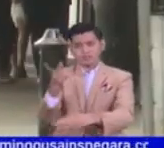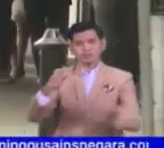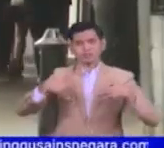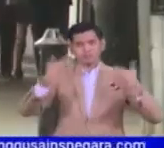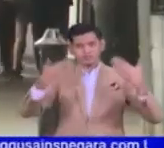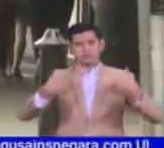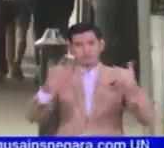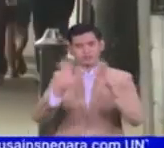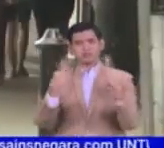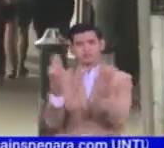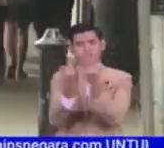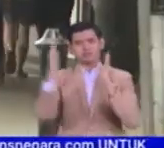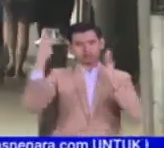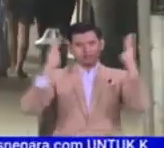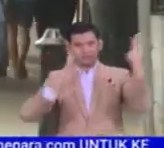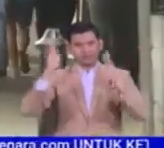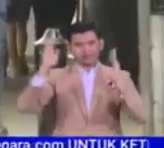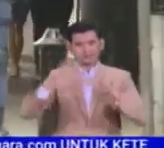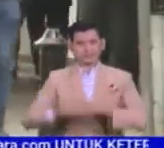Malaysia.